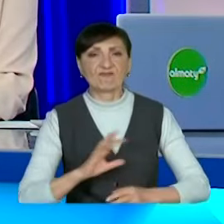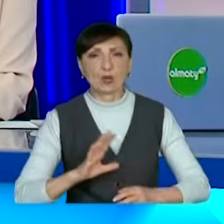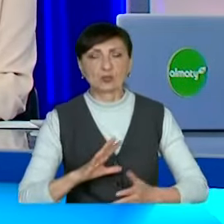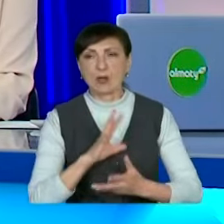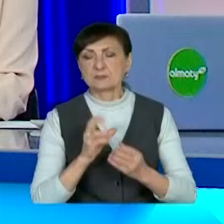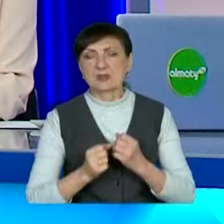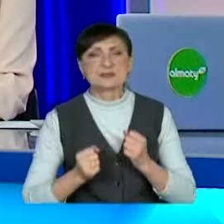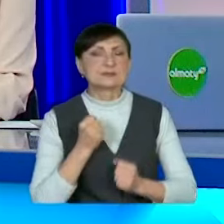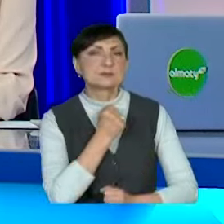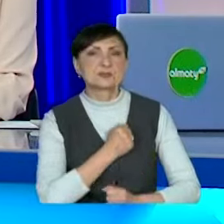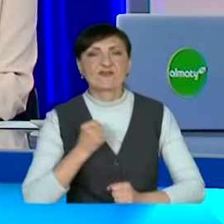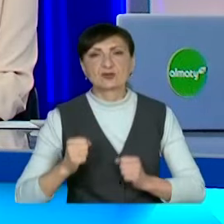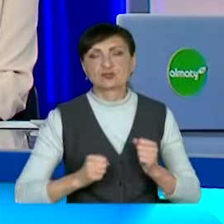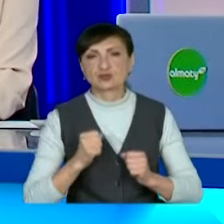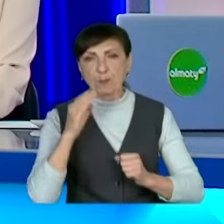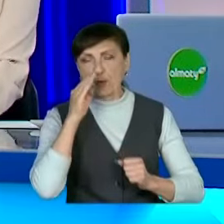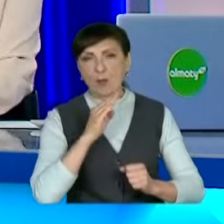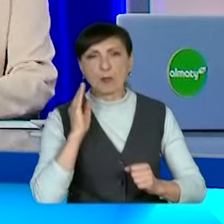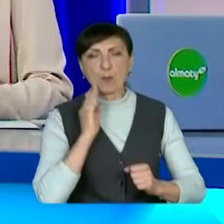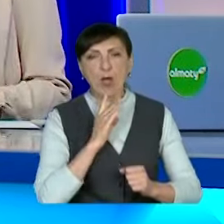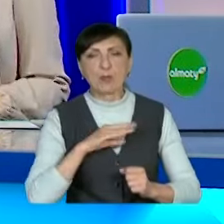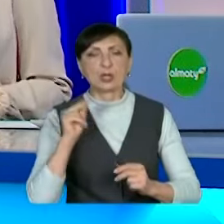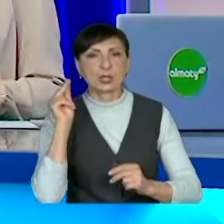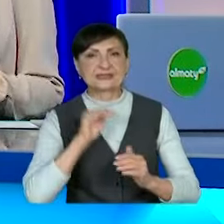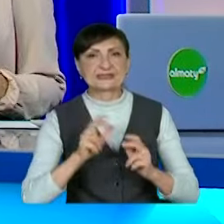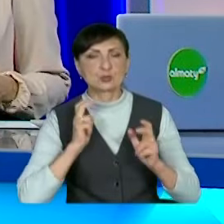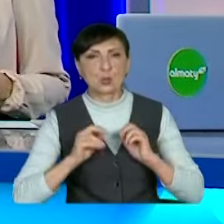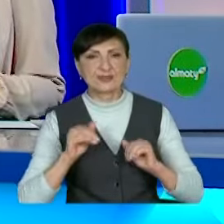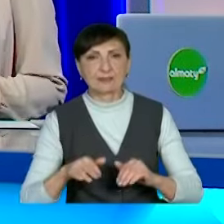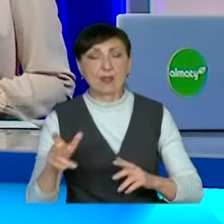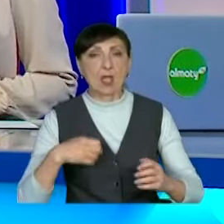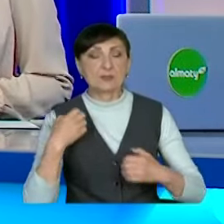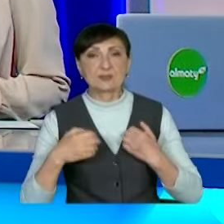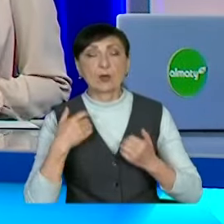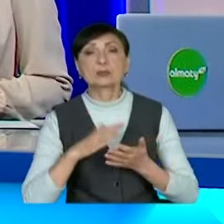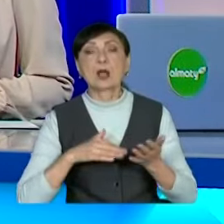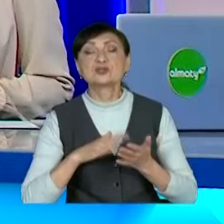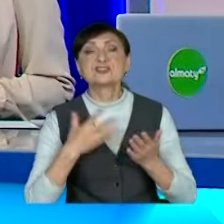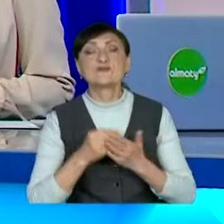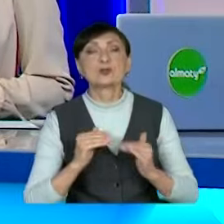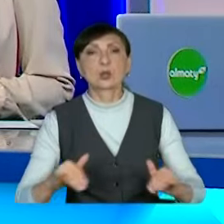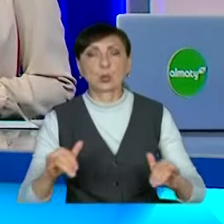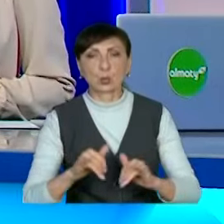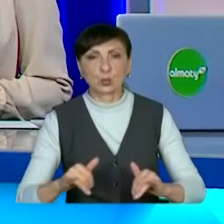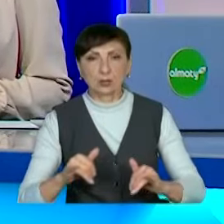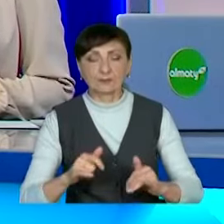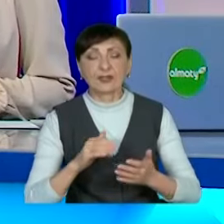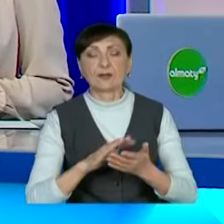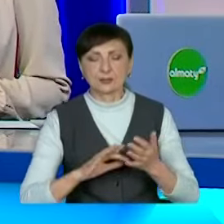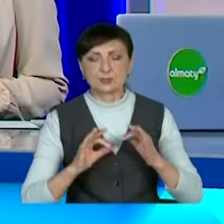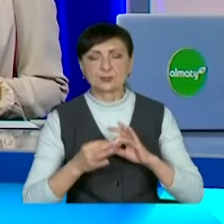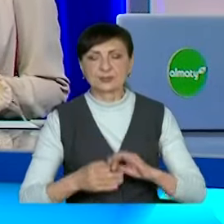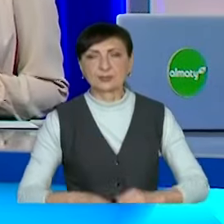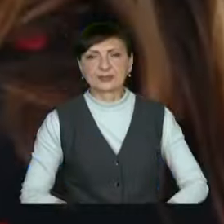вызвало волну негодования со стороны родителей учащихся, которые обеспокоены будущим своих детей. Нургуля Алина разбирала